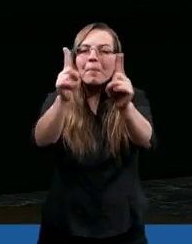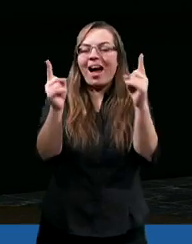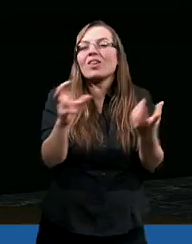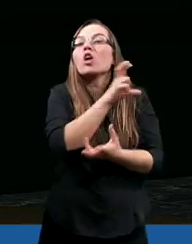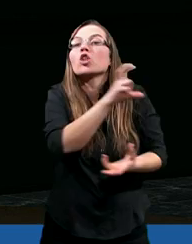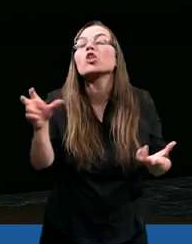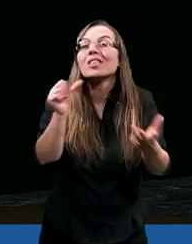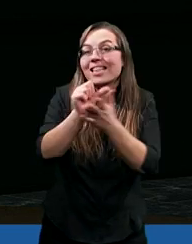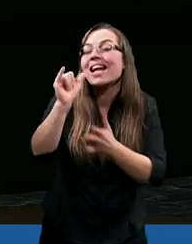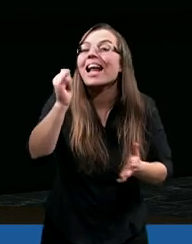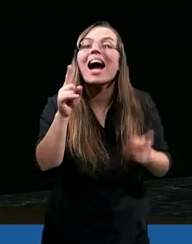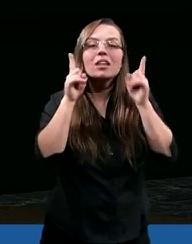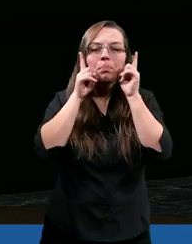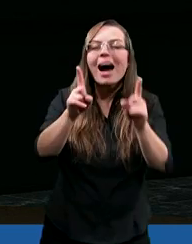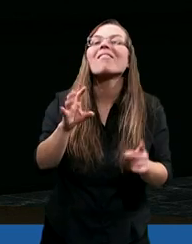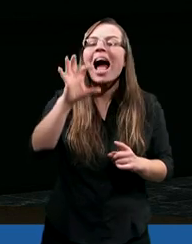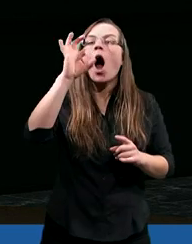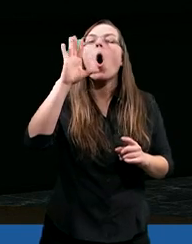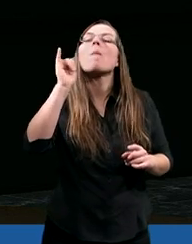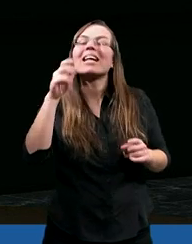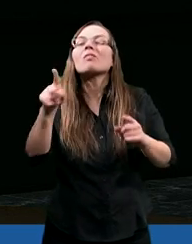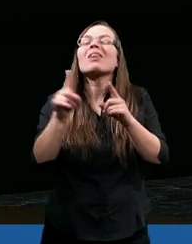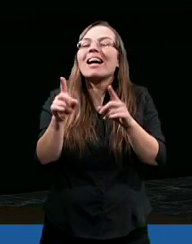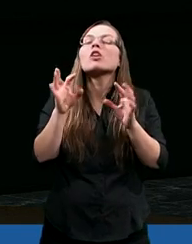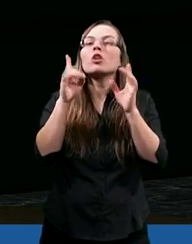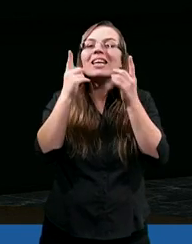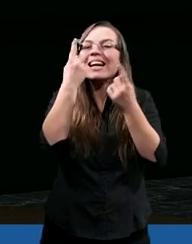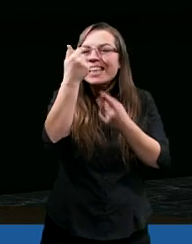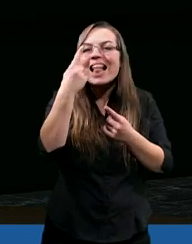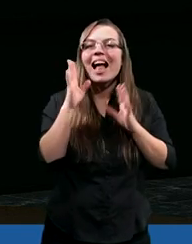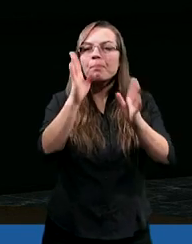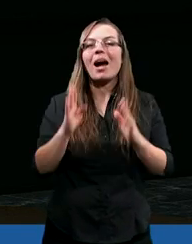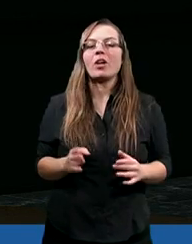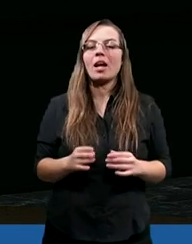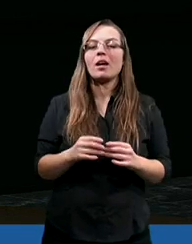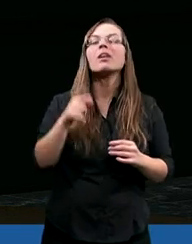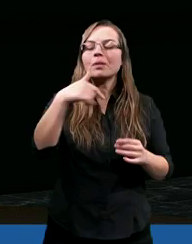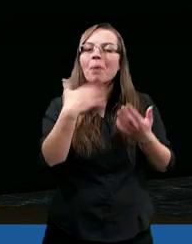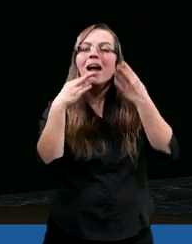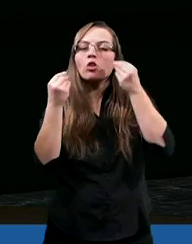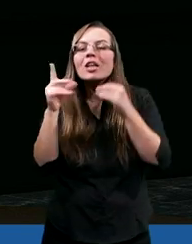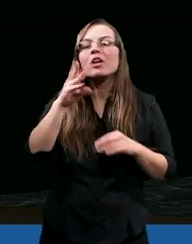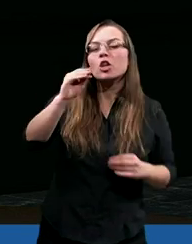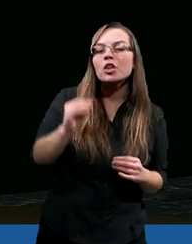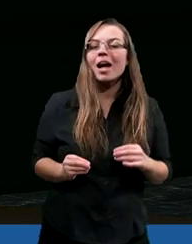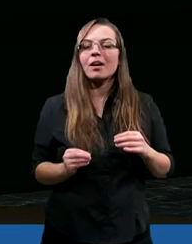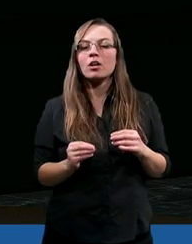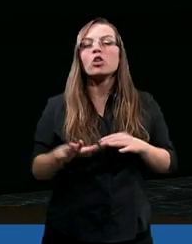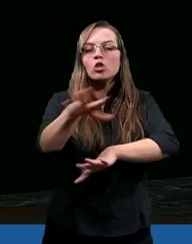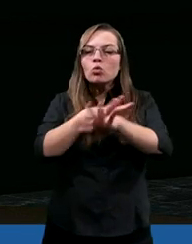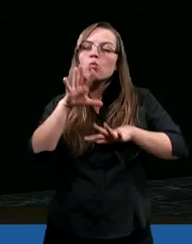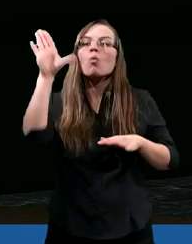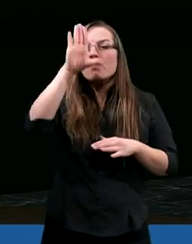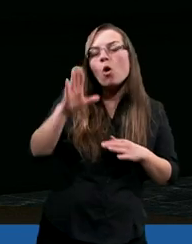jest jakaś prawda obiektywna? Ja się bardzo cieszę, że Słowo